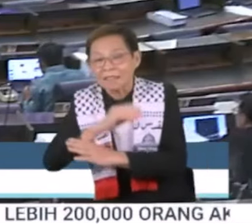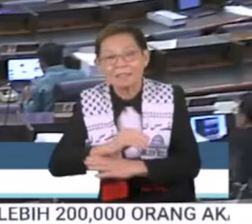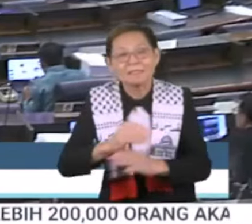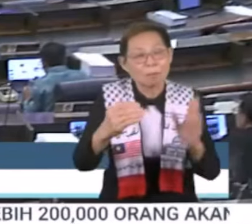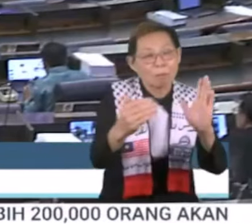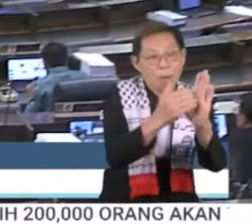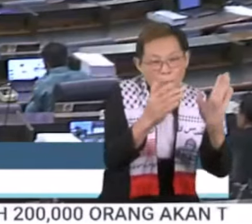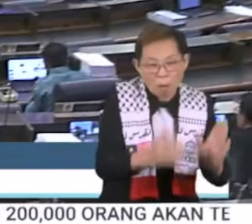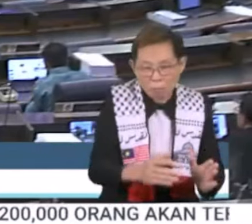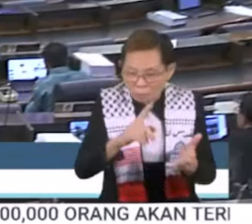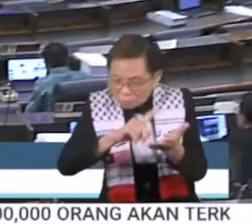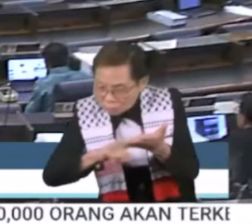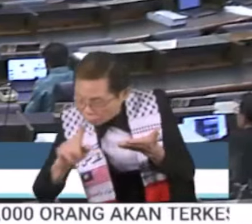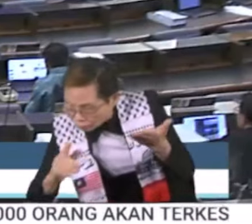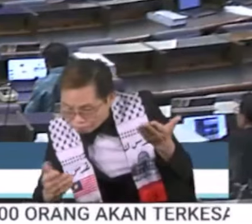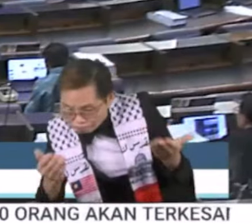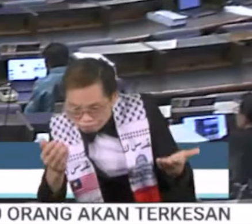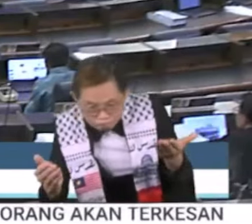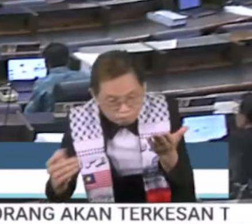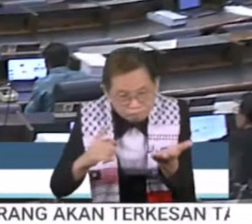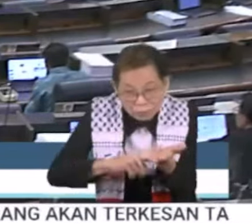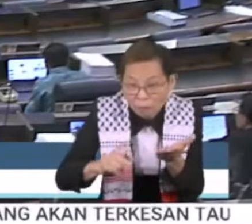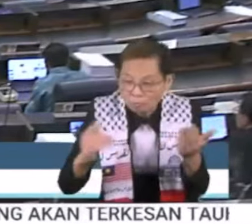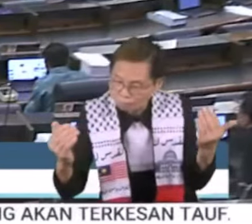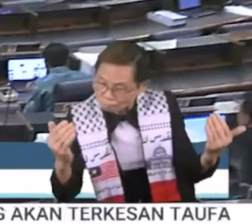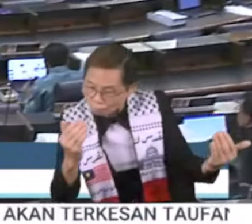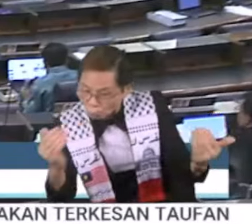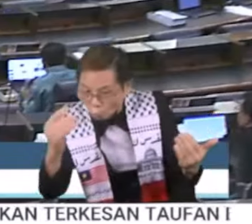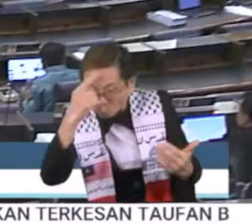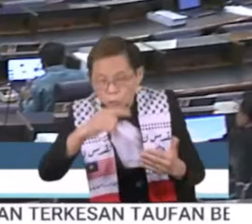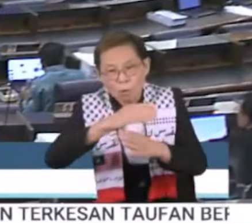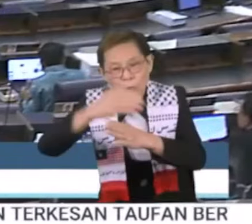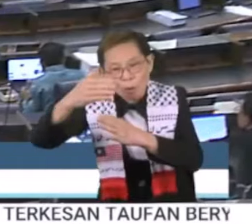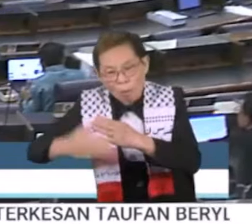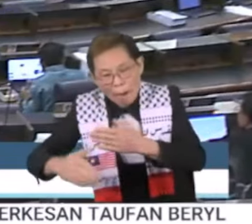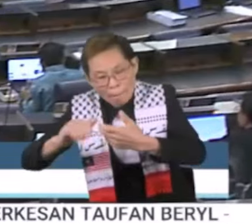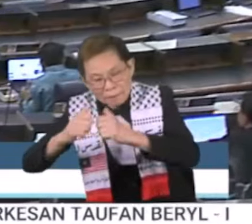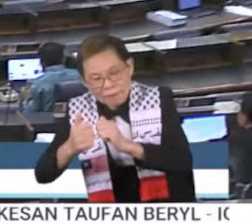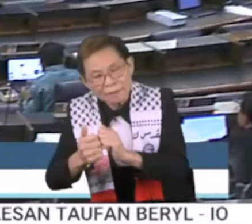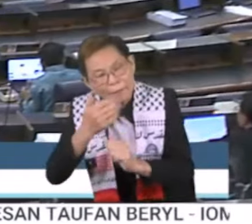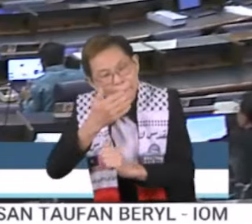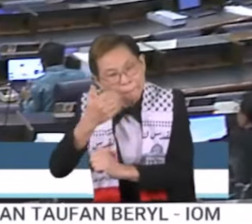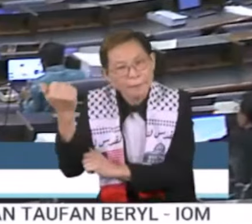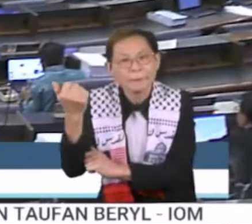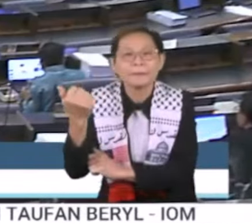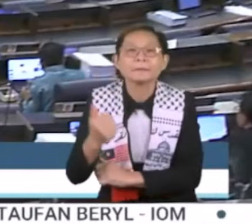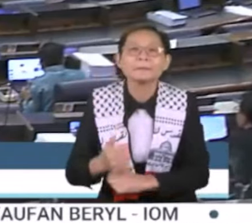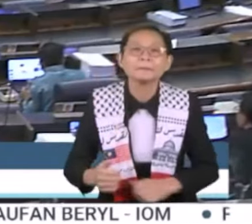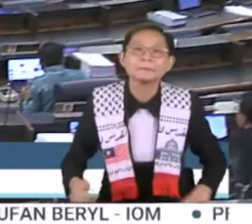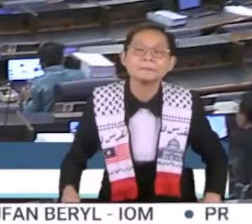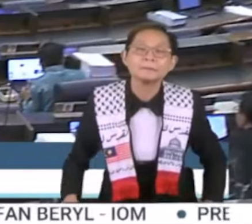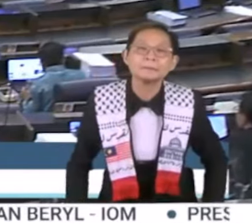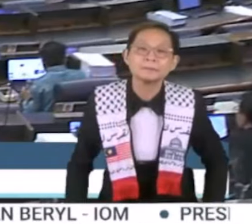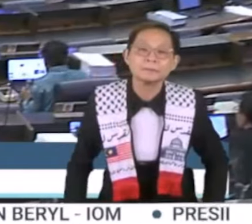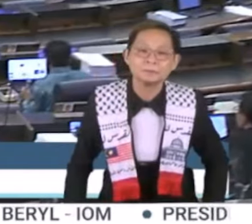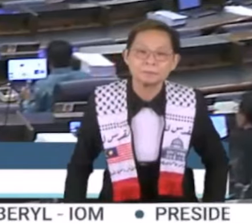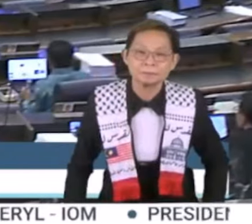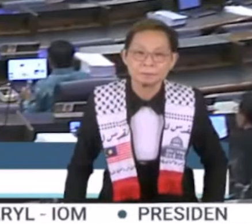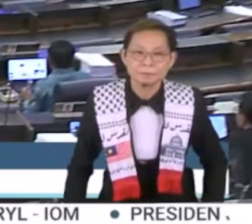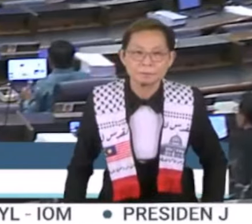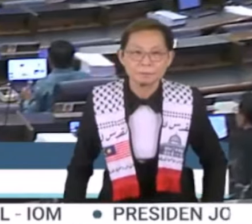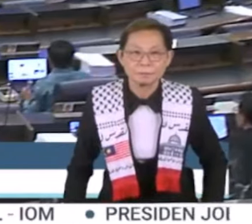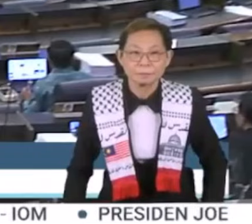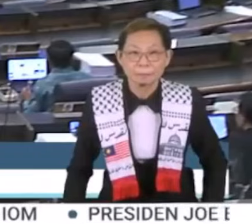dan imbang secara komprehensif bagi menyelesaikan isu dengan lebih berkesan. Tan Sri Yang di-Pertua,